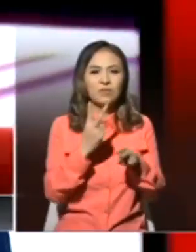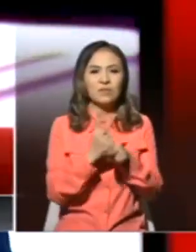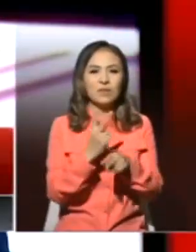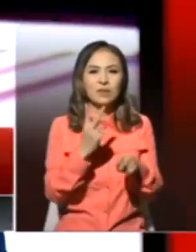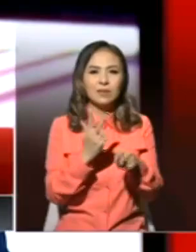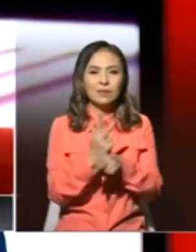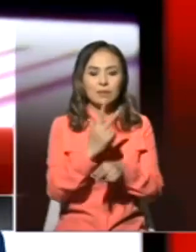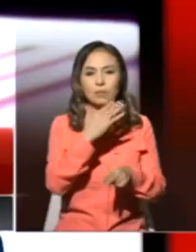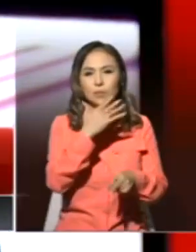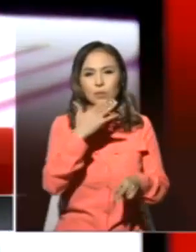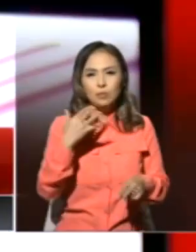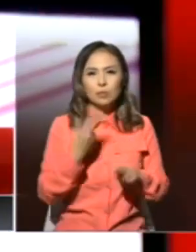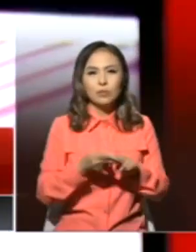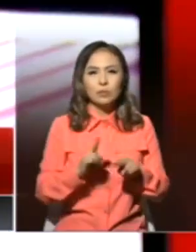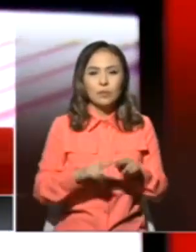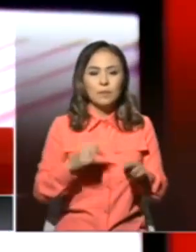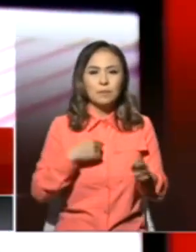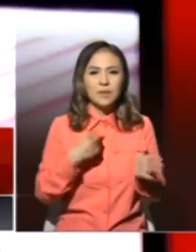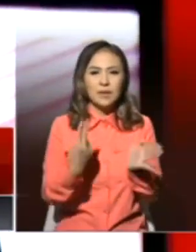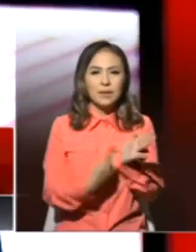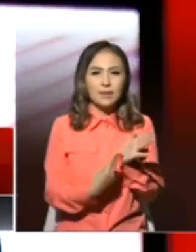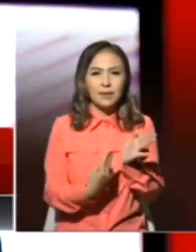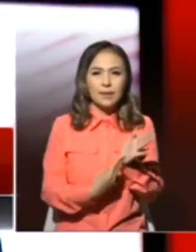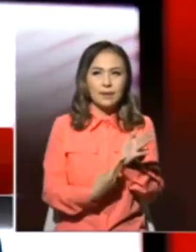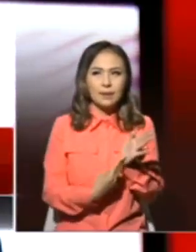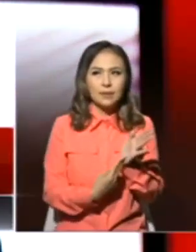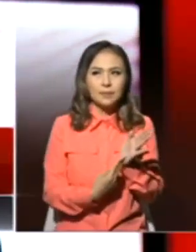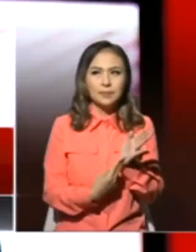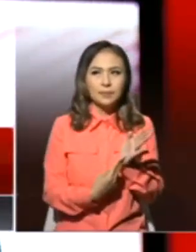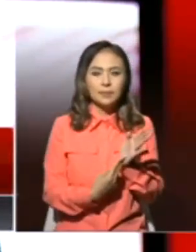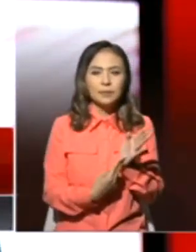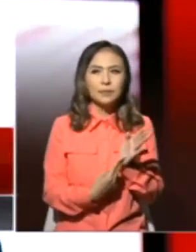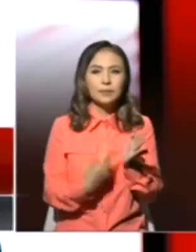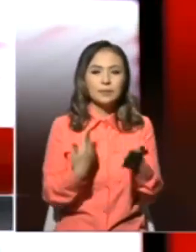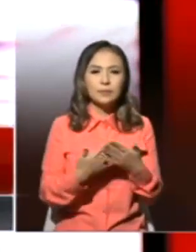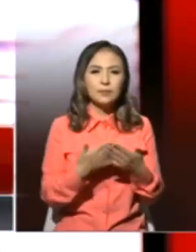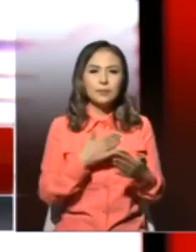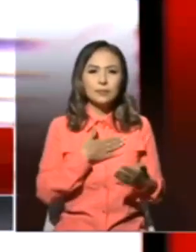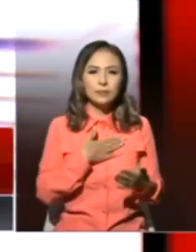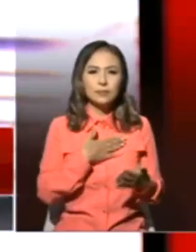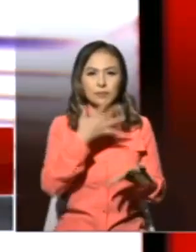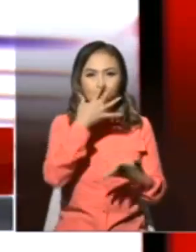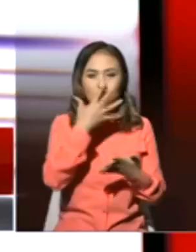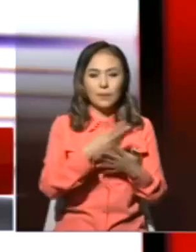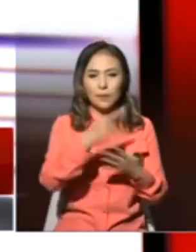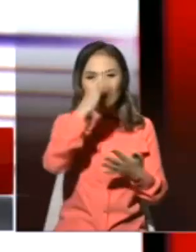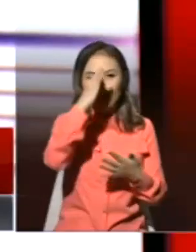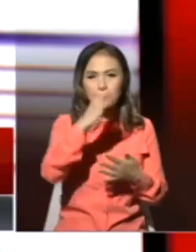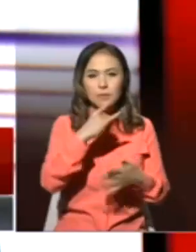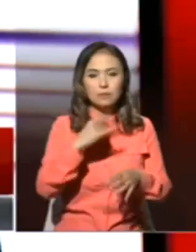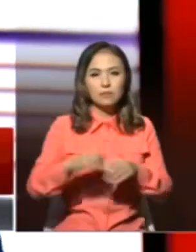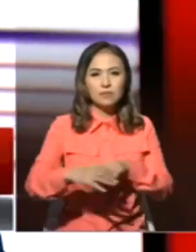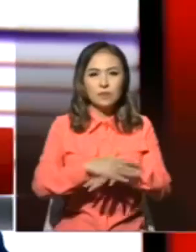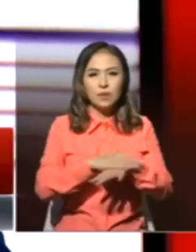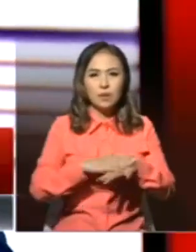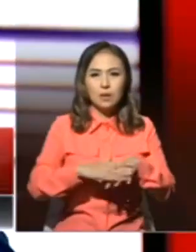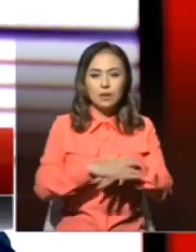ойлаймын. Енді соған мен бір дәлел келтіріп көрейін. Яғни біздің жаңағы Қазақстан халқының